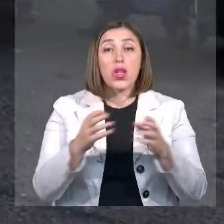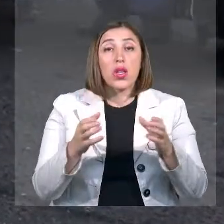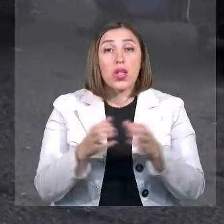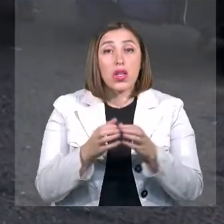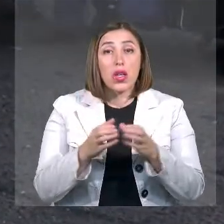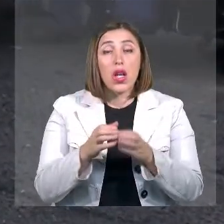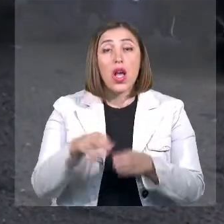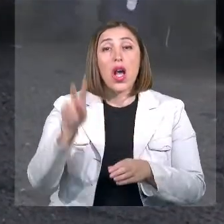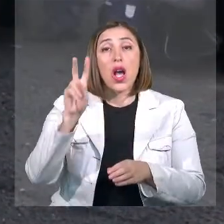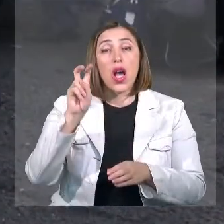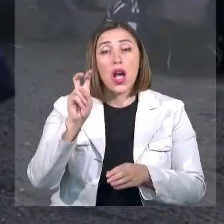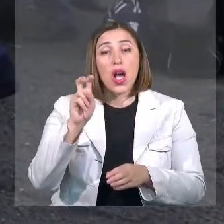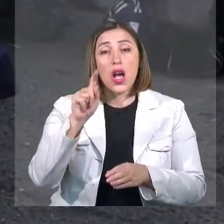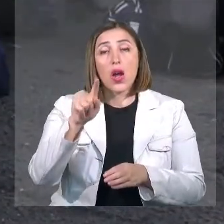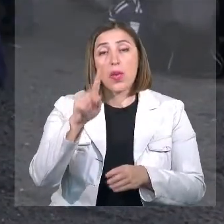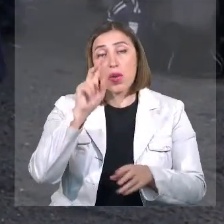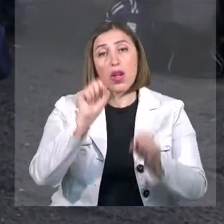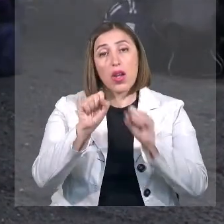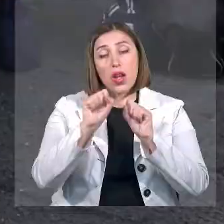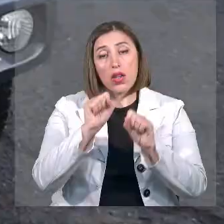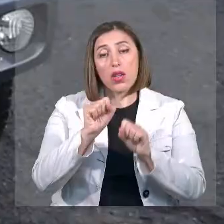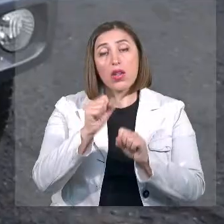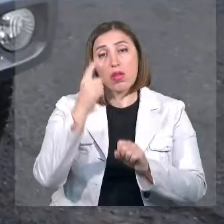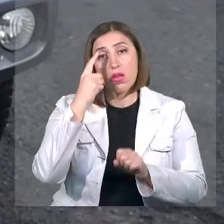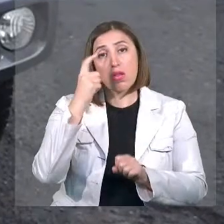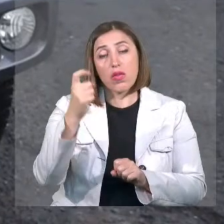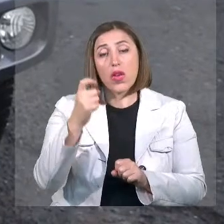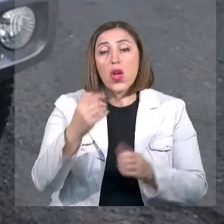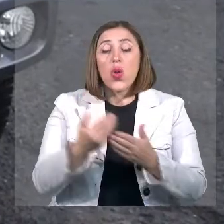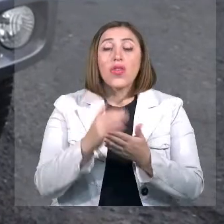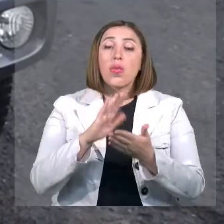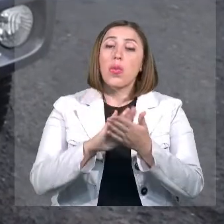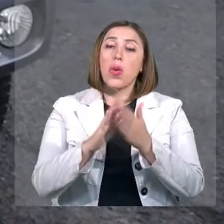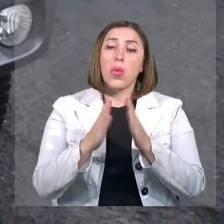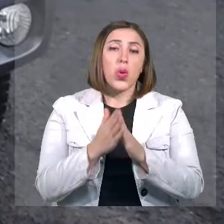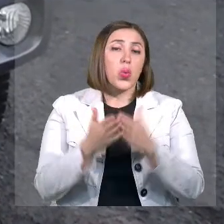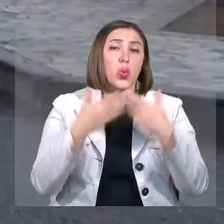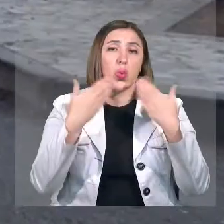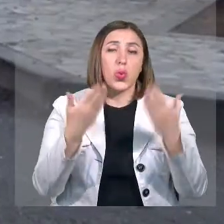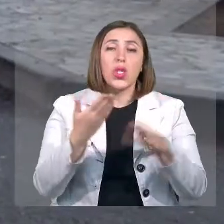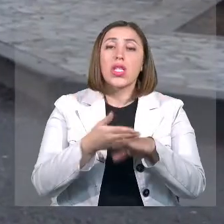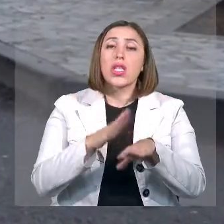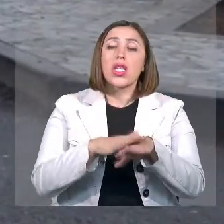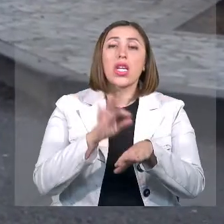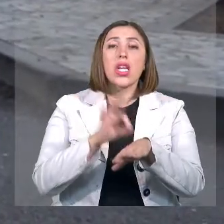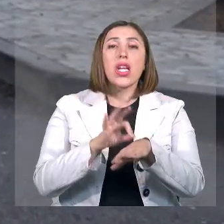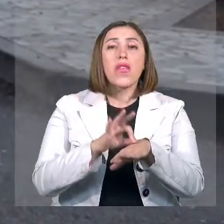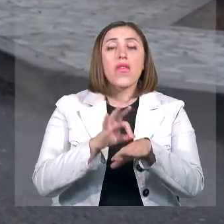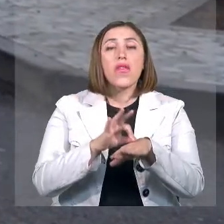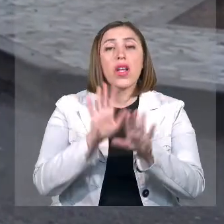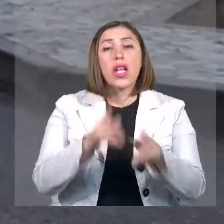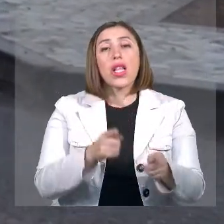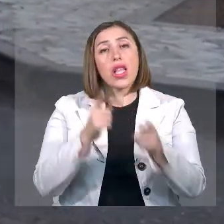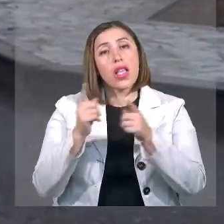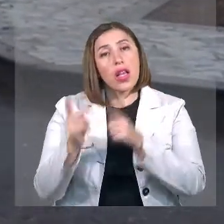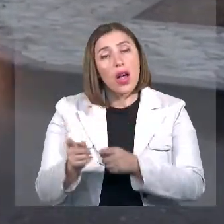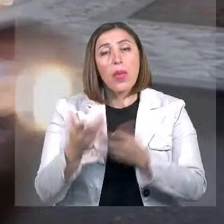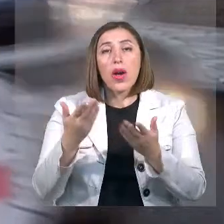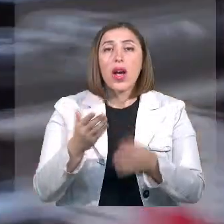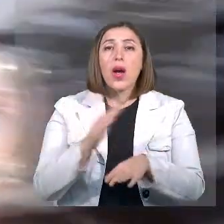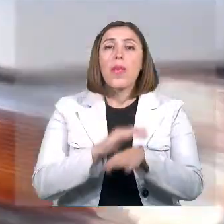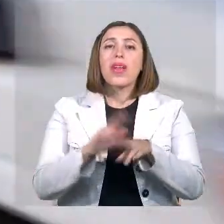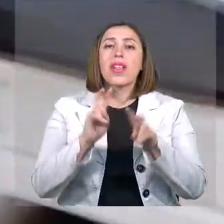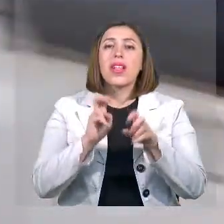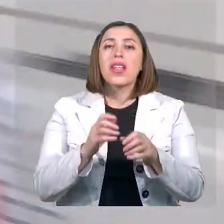Լեռնային Ղարաբաղի կառույցից տեղեկացանք, որևէ նոր պայմանավորվածություն չկա ծանր հիվանդների տեղափոխման կամ մարդասիրական